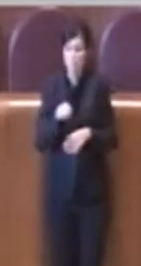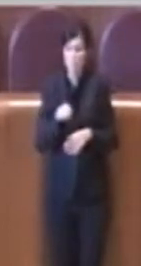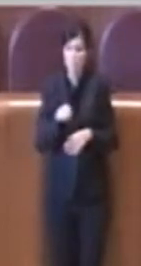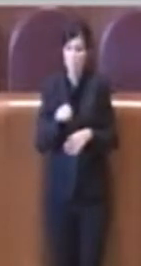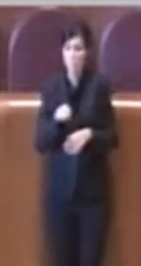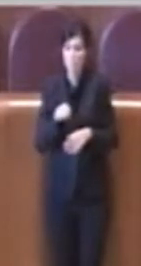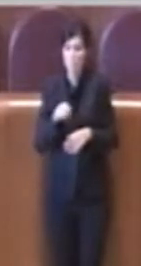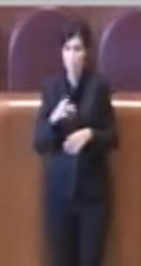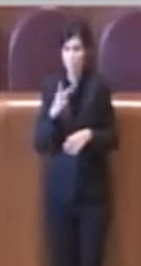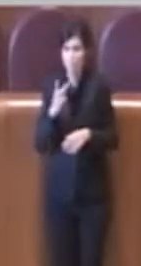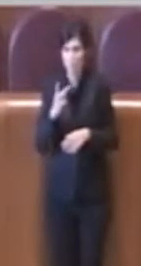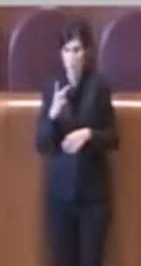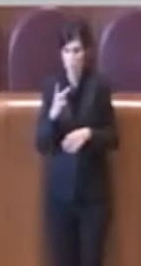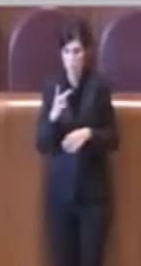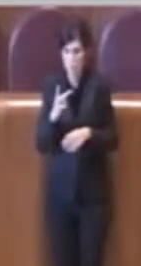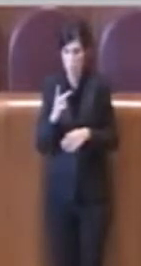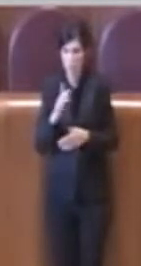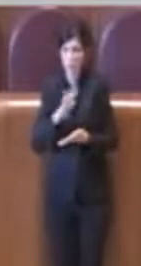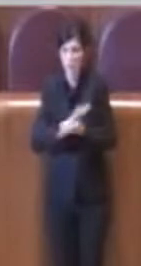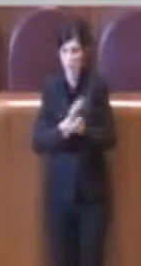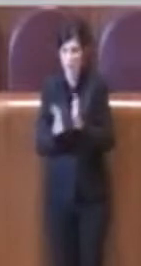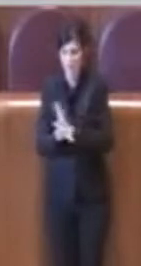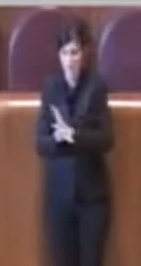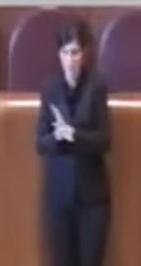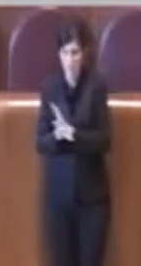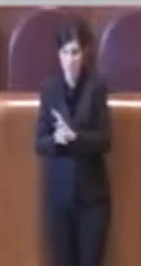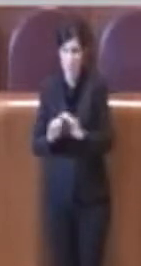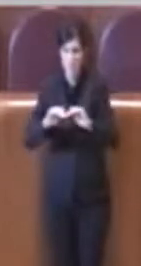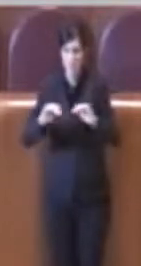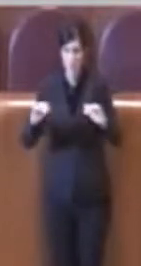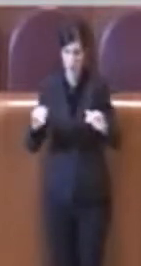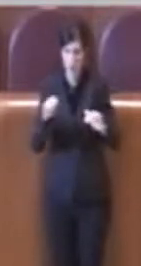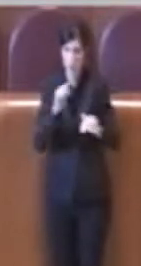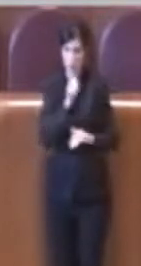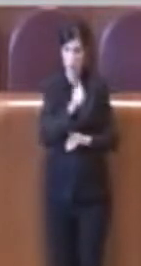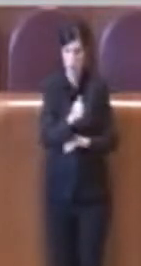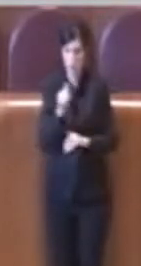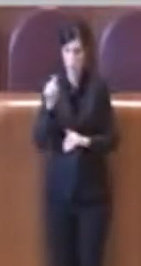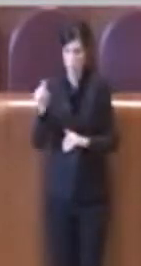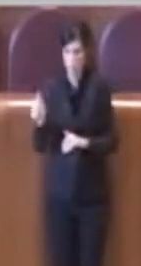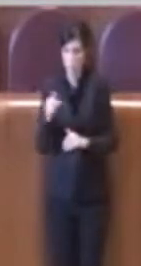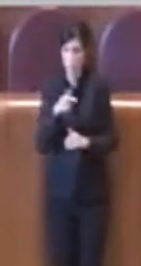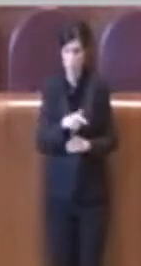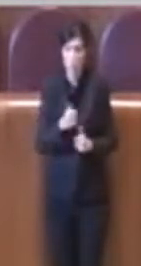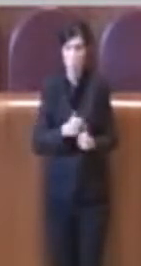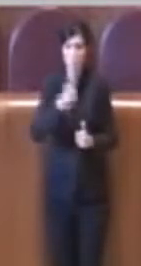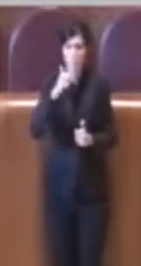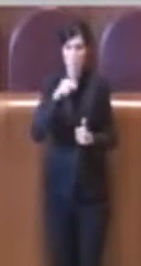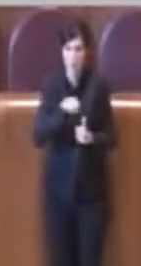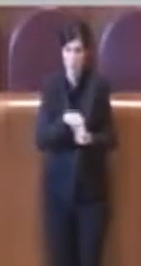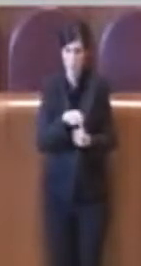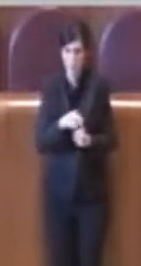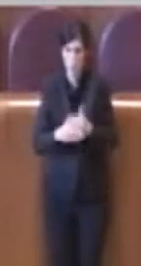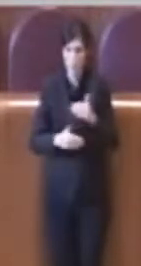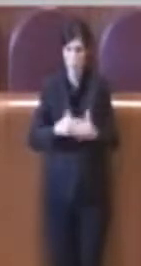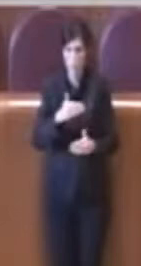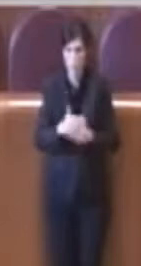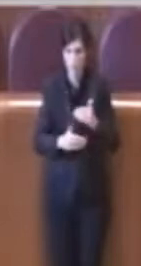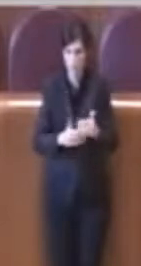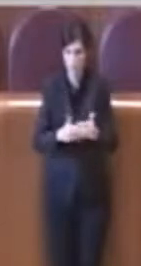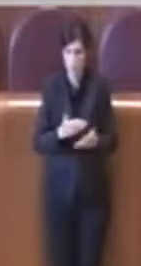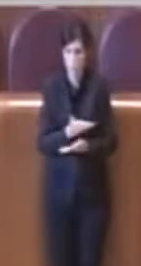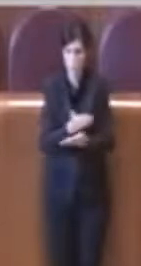successivi atti separati uno per espletare le procedure di evidenza pubblica